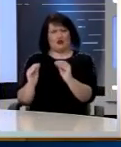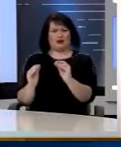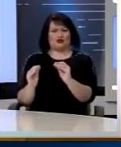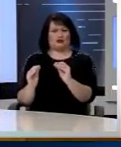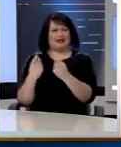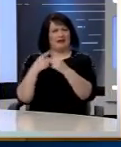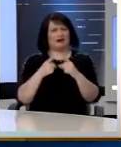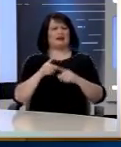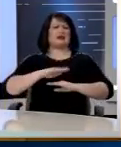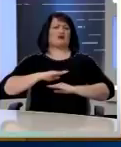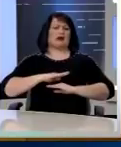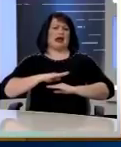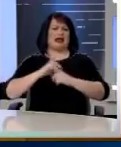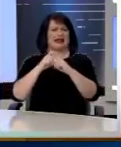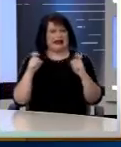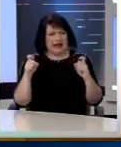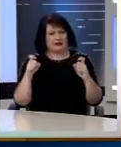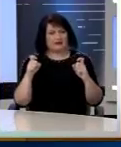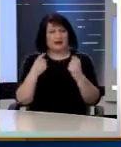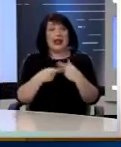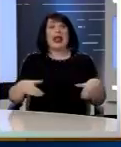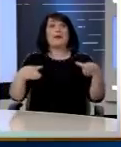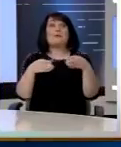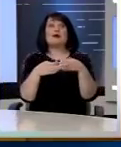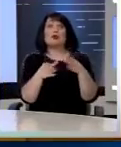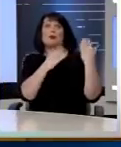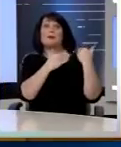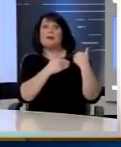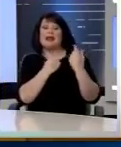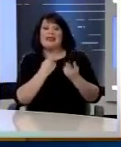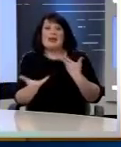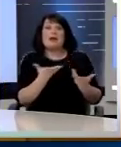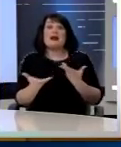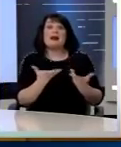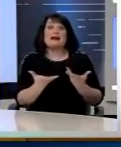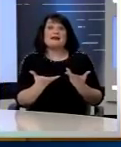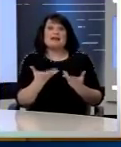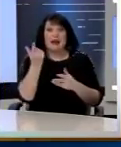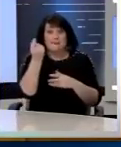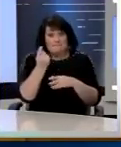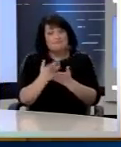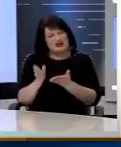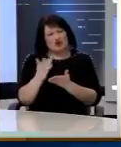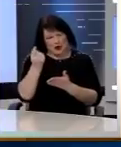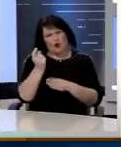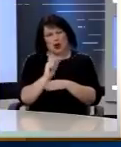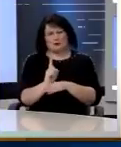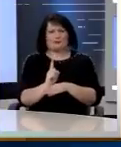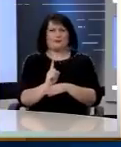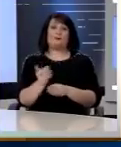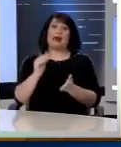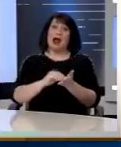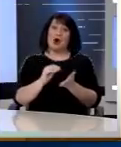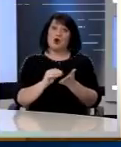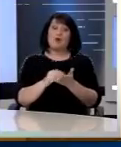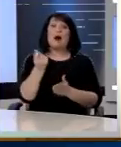επίσης και την Επιτροπή Διαπραγμάτευσης, θα χρησιμοποιήσω μισό από τη δευτερολογία μου, όπως επίσης